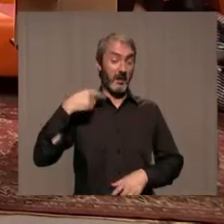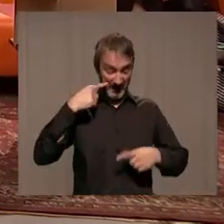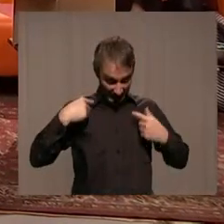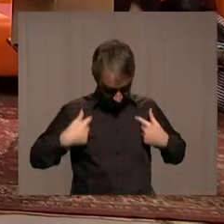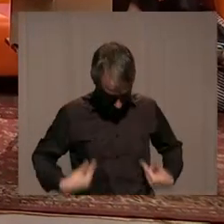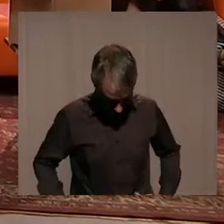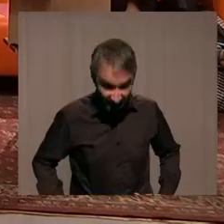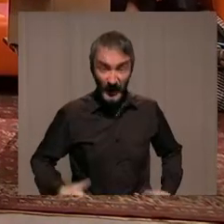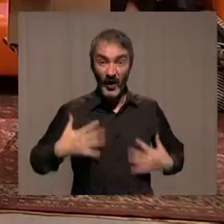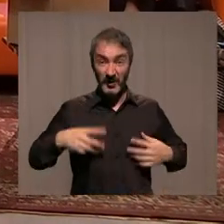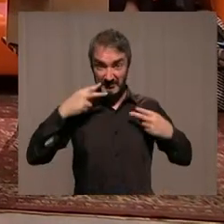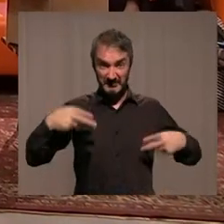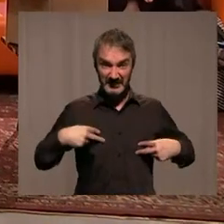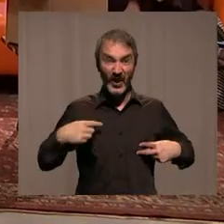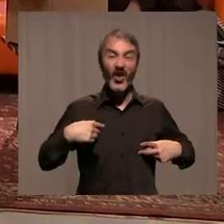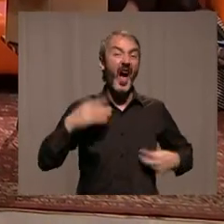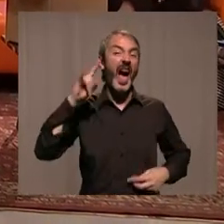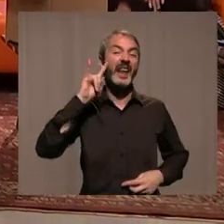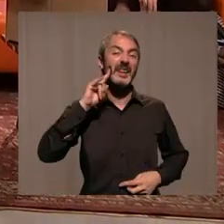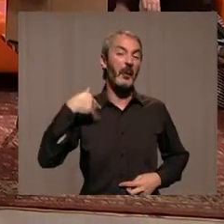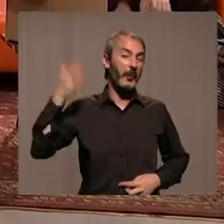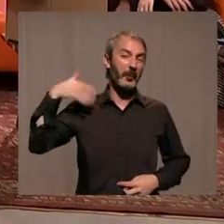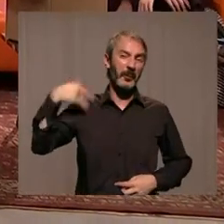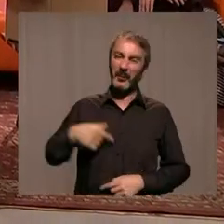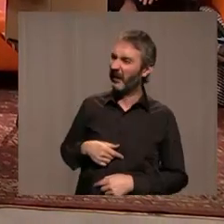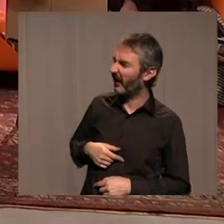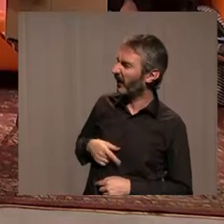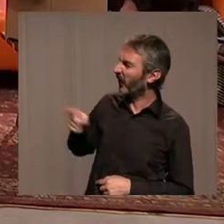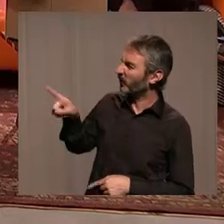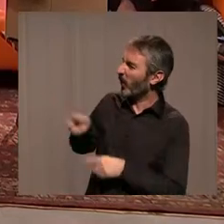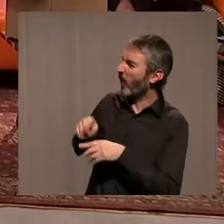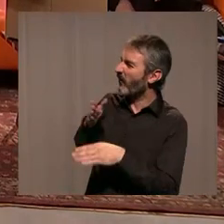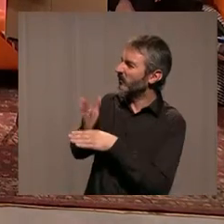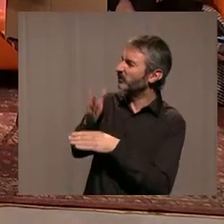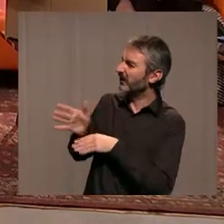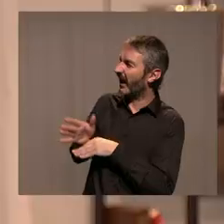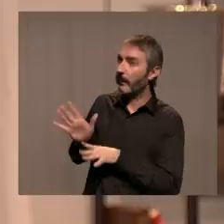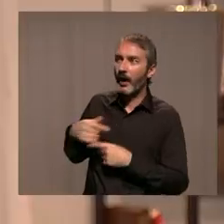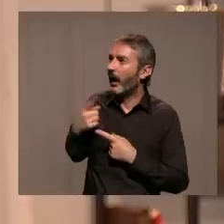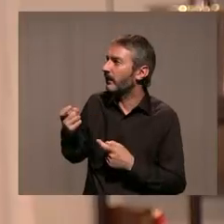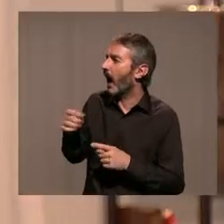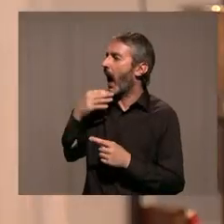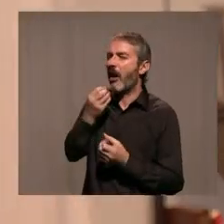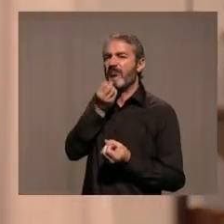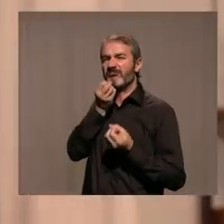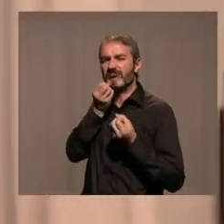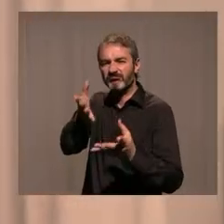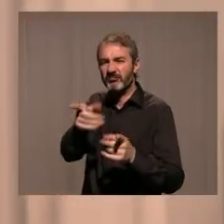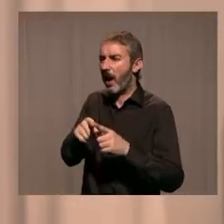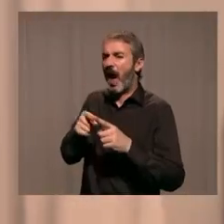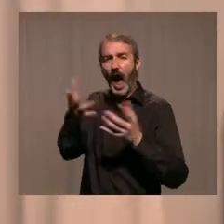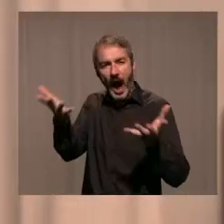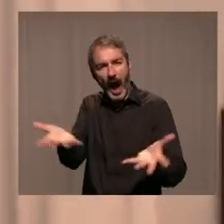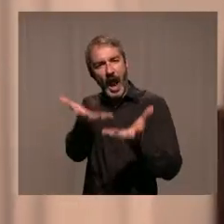vestit. Ja, tu sí que ets un senyor. Del passat. Jo he vingut del passat. Fusta. Tu piques i és fusta. Sí. Però escolta, necessitem un missatge èpic que aixequi els ànims.